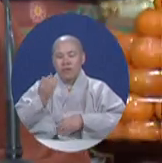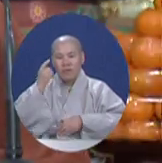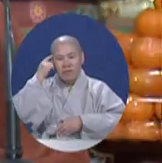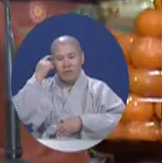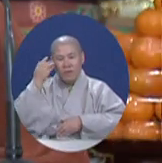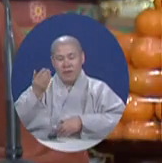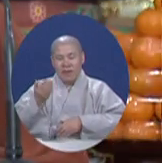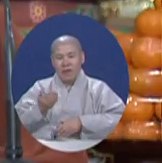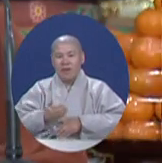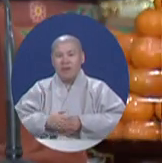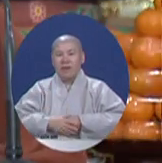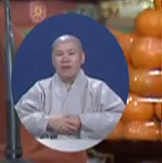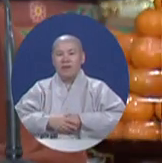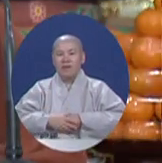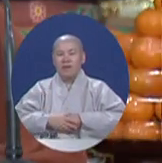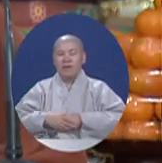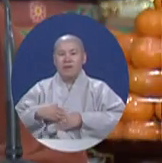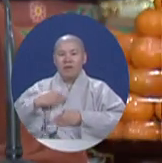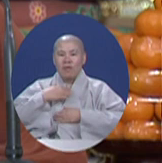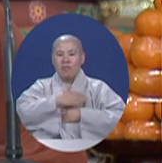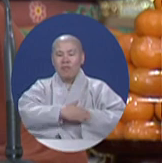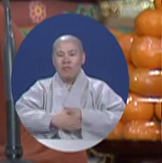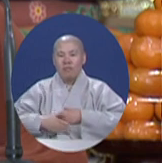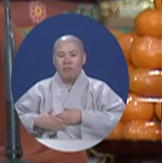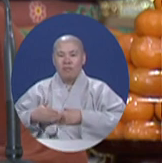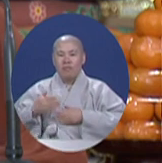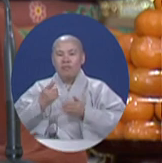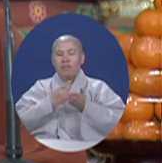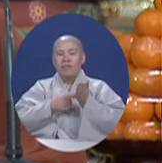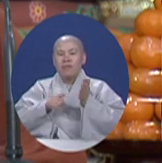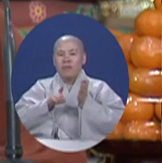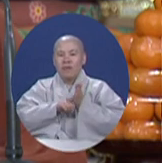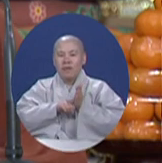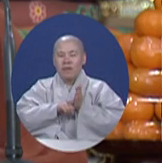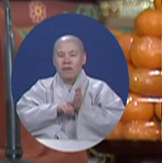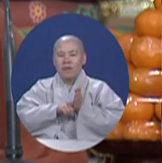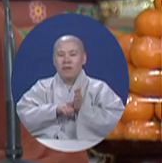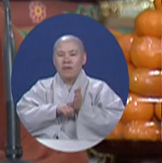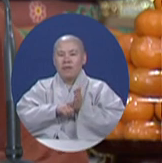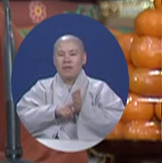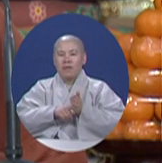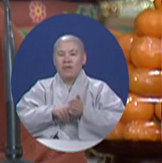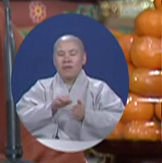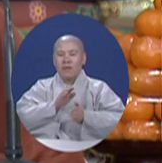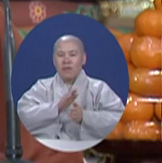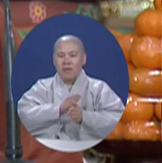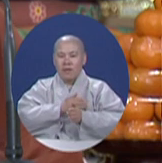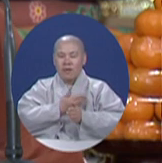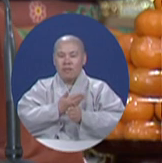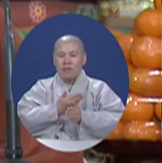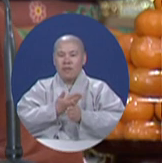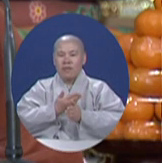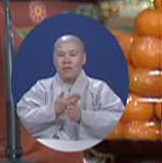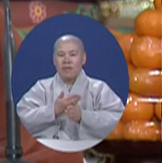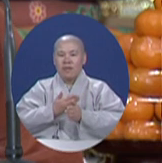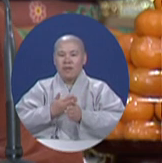위타한사 장무명이라 이 몸 하나 위에서 부질없고 허망한 이를